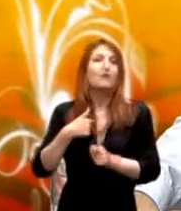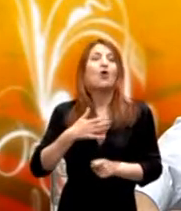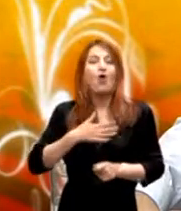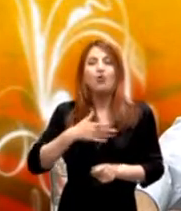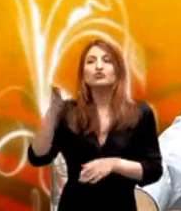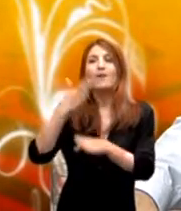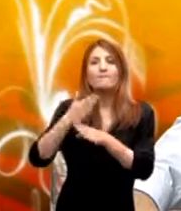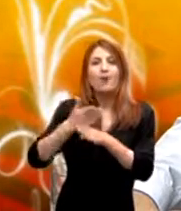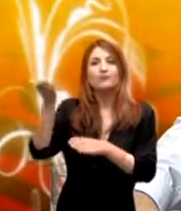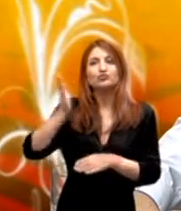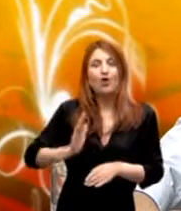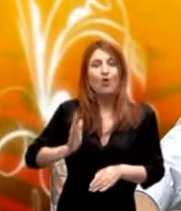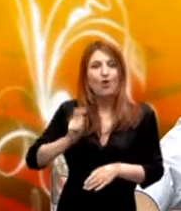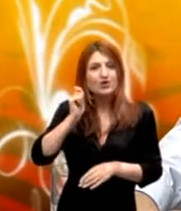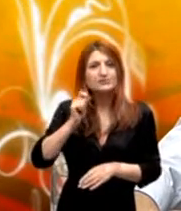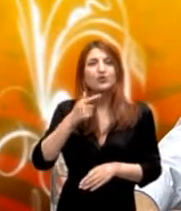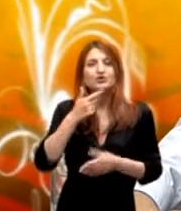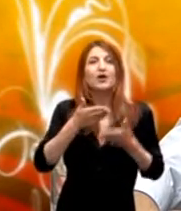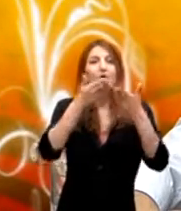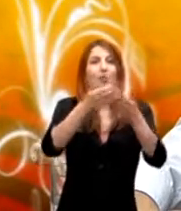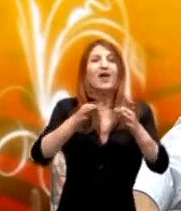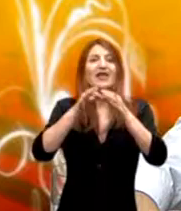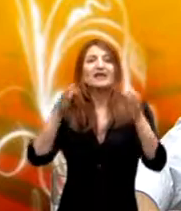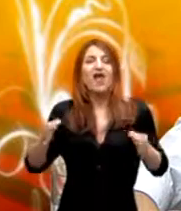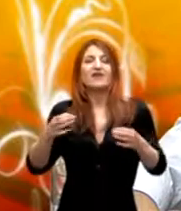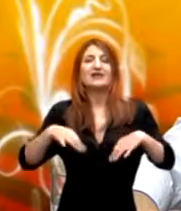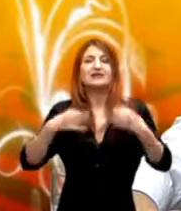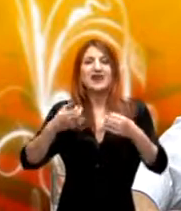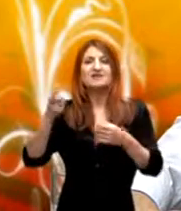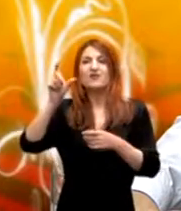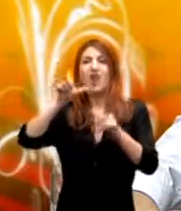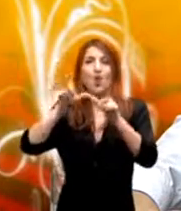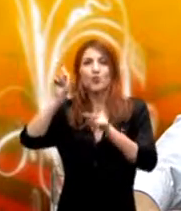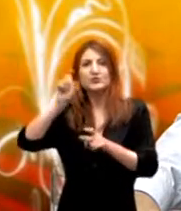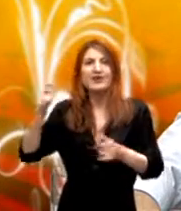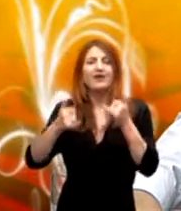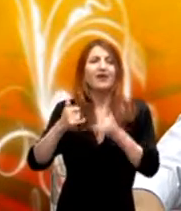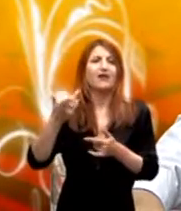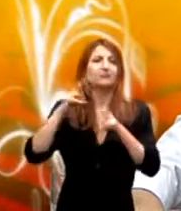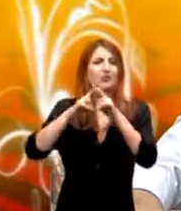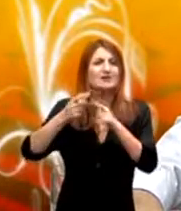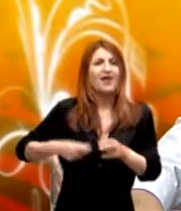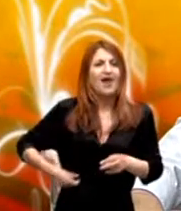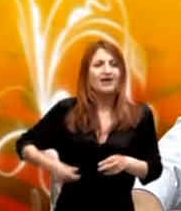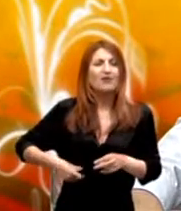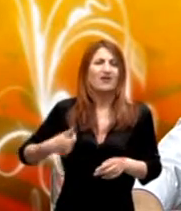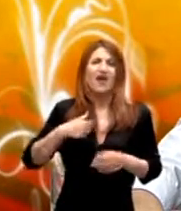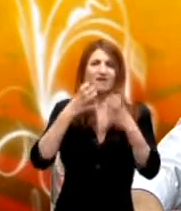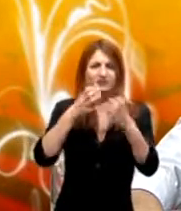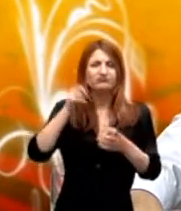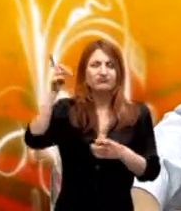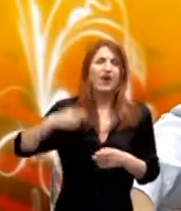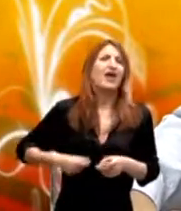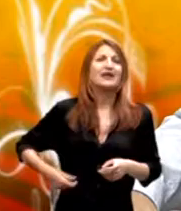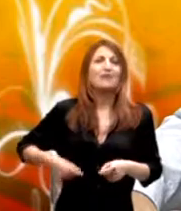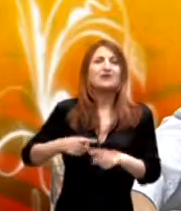pomoć uputiti ju u javnu zdravstvenu ustanovu ili u KBC ili u neku drugu. Ja volim u KBC zato što